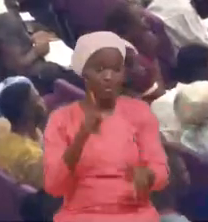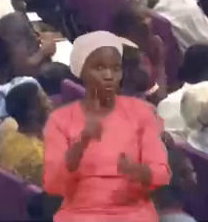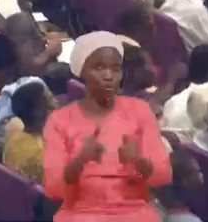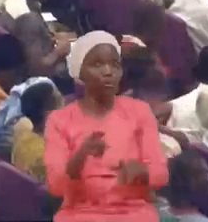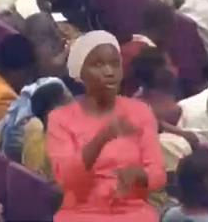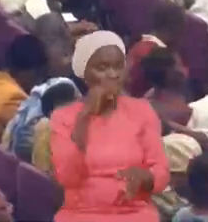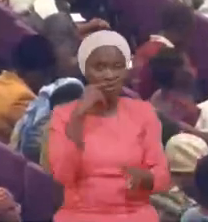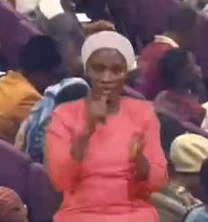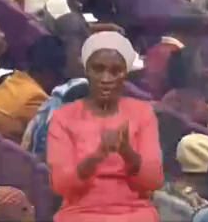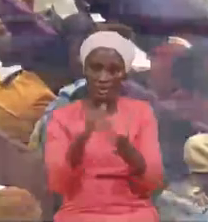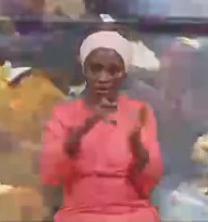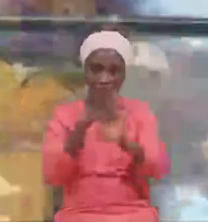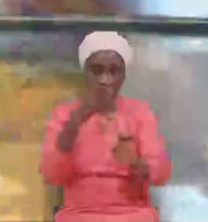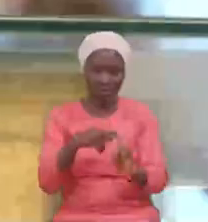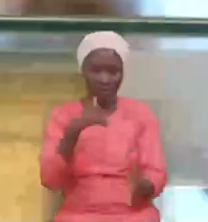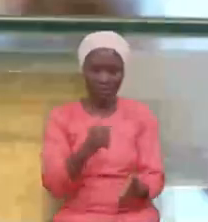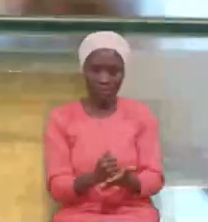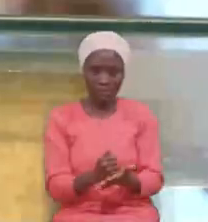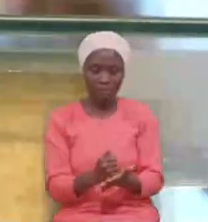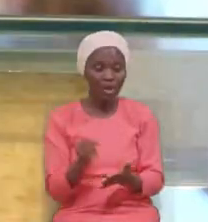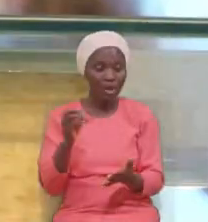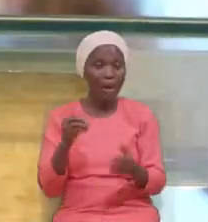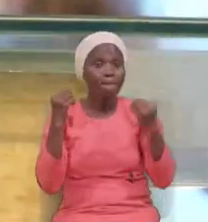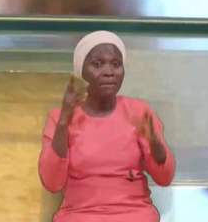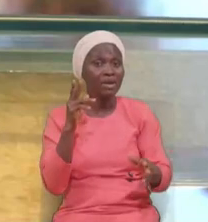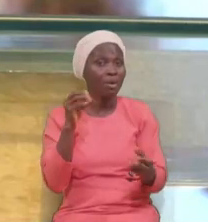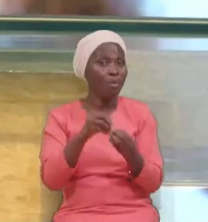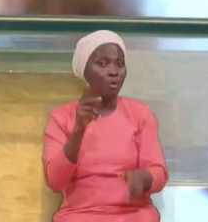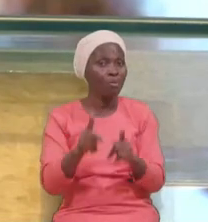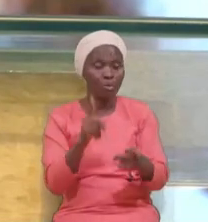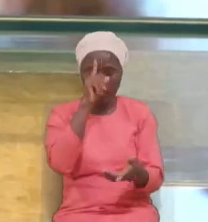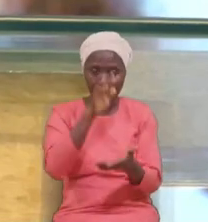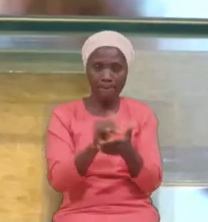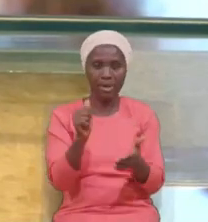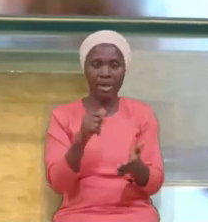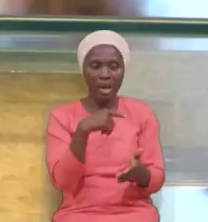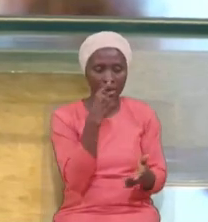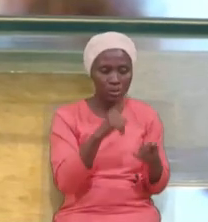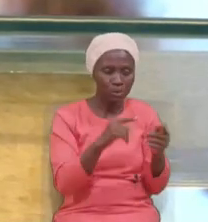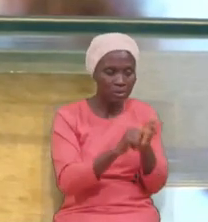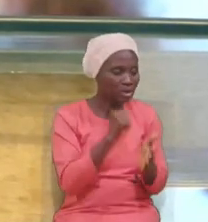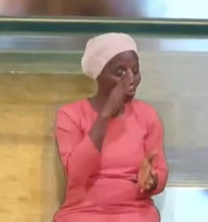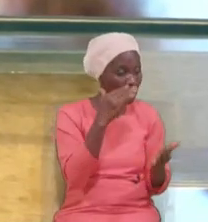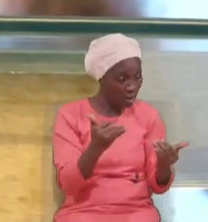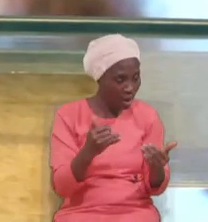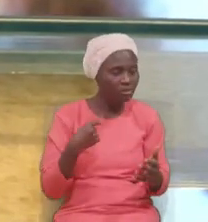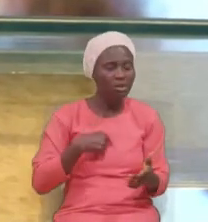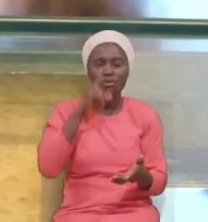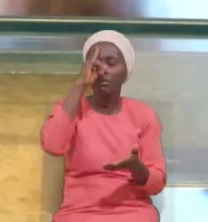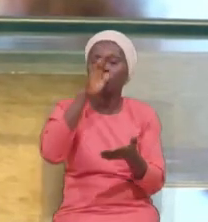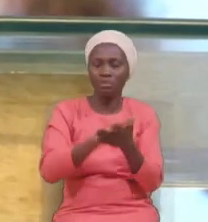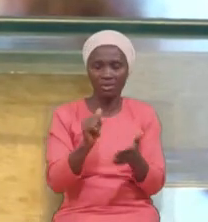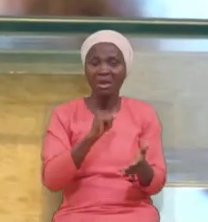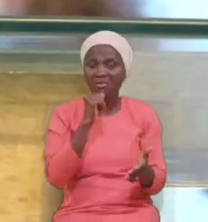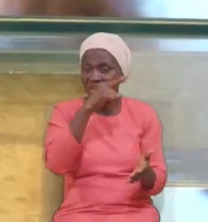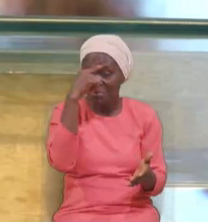diront. Ce n'est plus à cause de ce que tu as dit que nous croyons, car nous l'avons entendu nous-mêmes